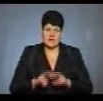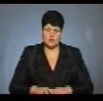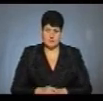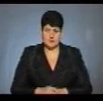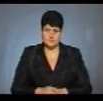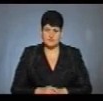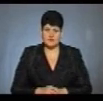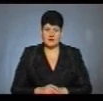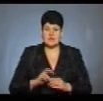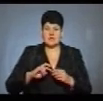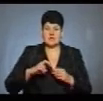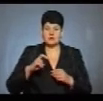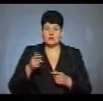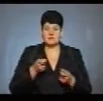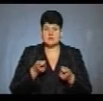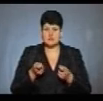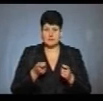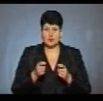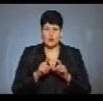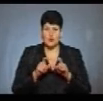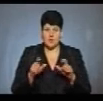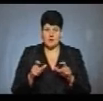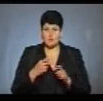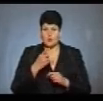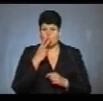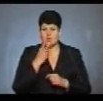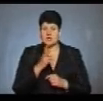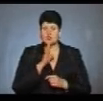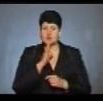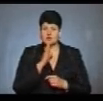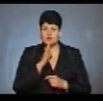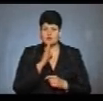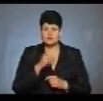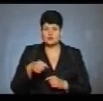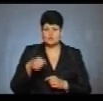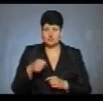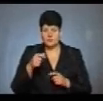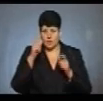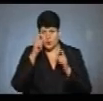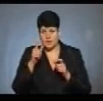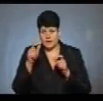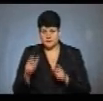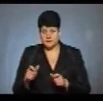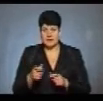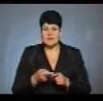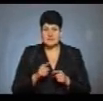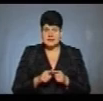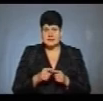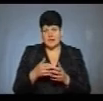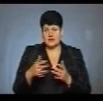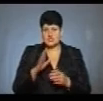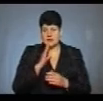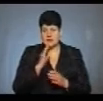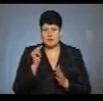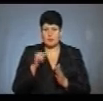На сходах при вході до адміністративного корпусу ми побачили жіночу сумку, на якій лежали окуляри. Це речі жінки, яка